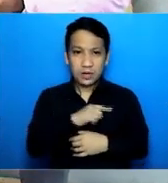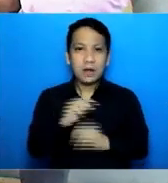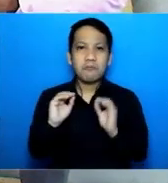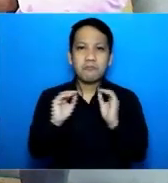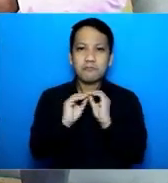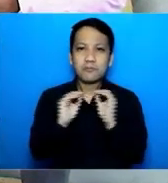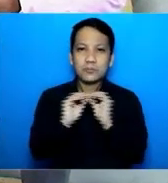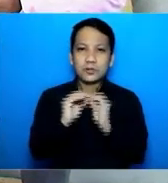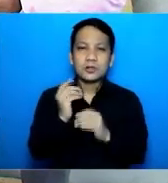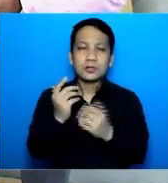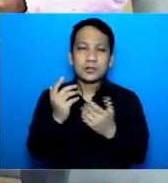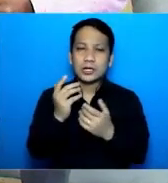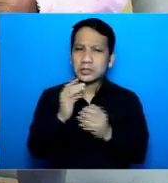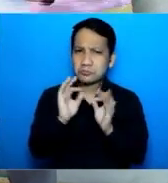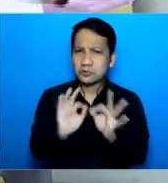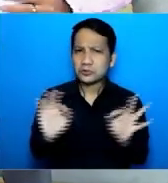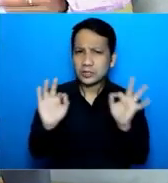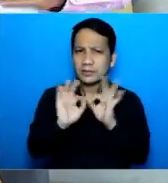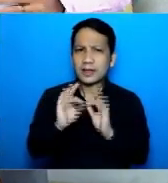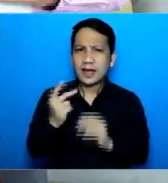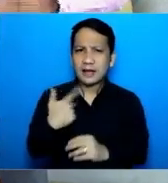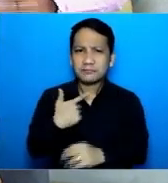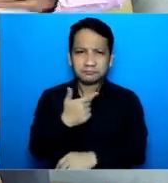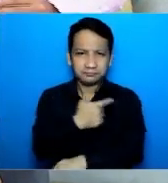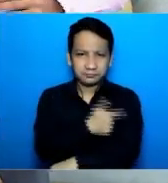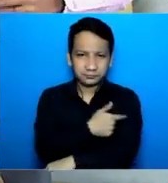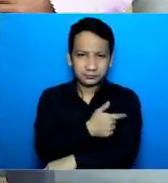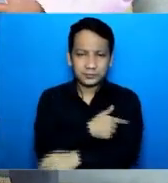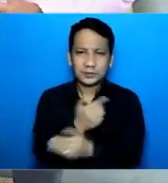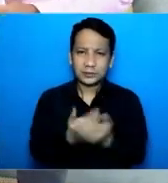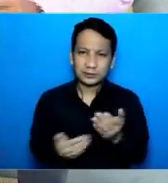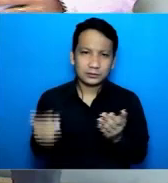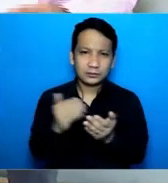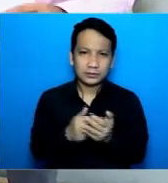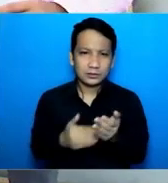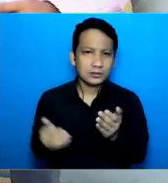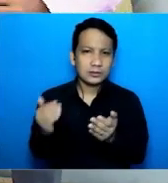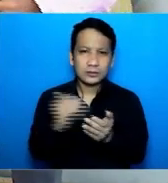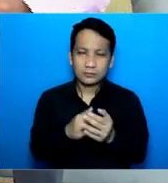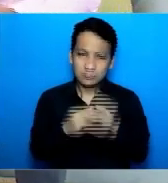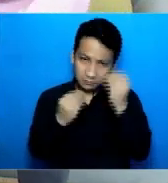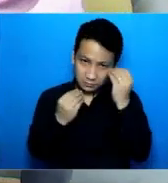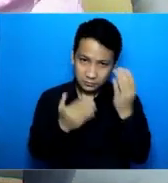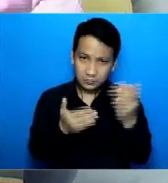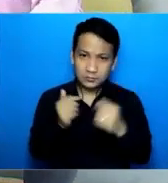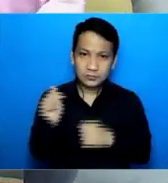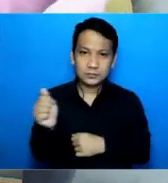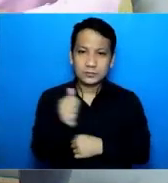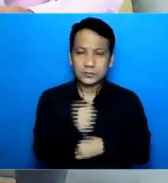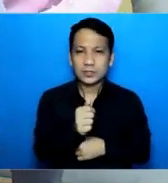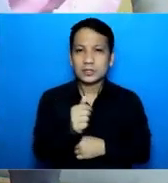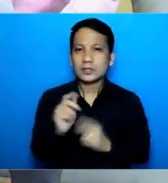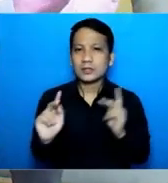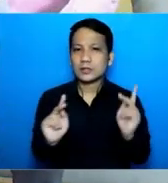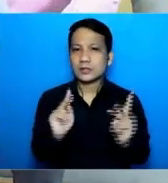better than not having it at all. Oo, kaya paulit-ulit po namin siyempre ipapaalala sa ating mga mamamayan na